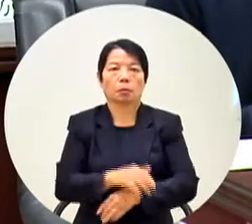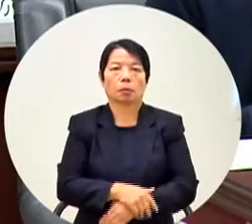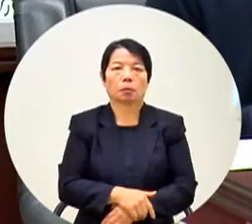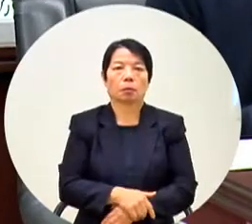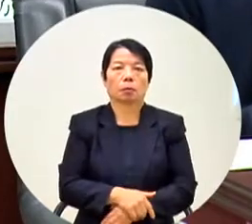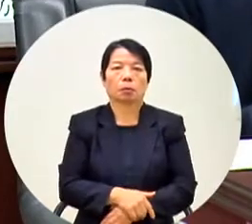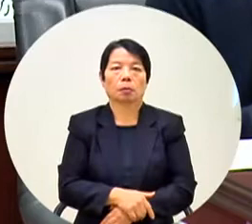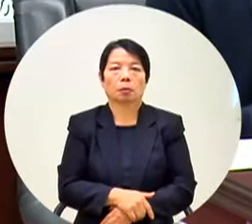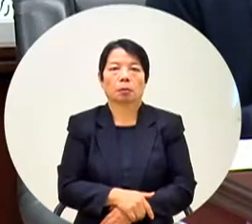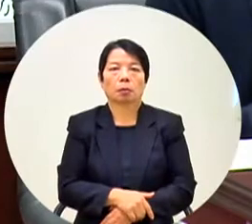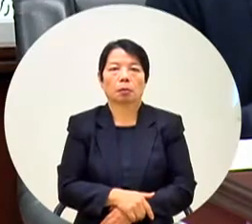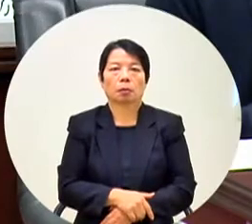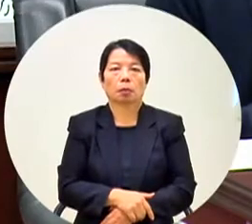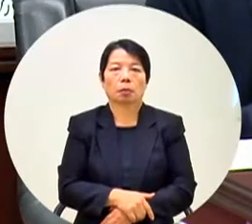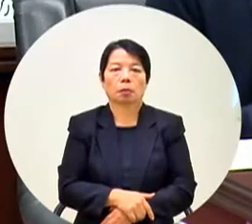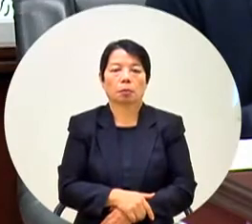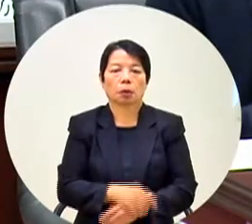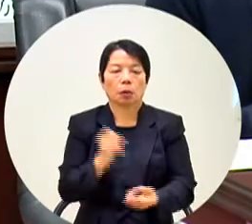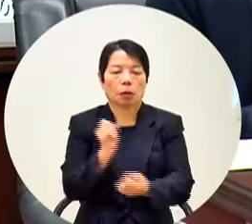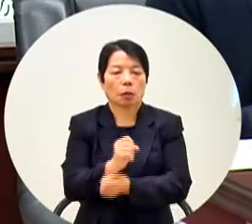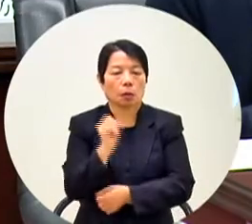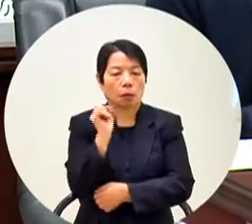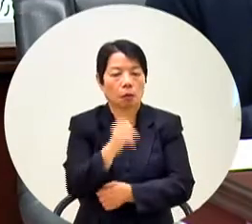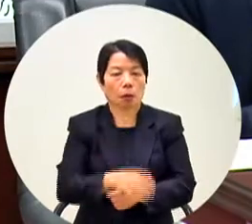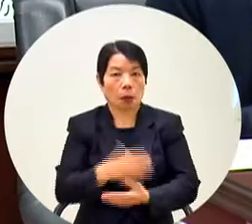嘛无甲阮的消费者降呢，